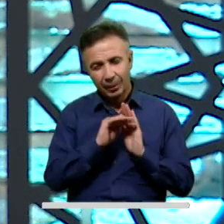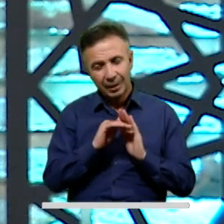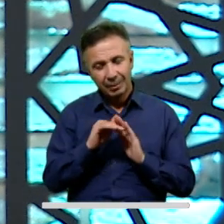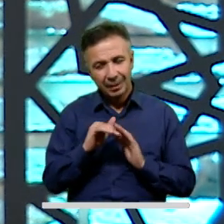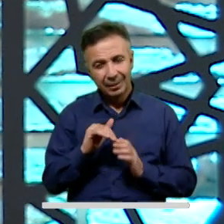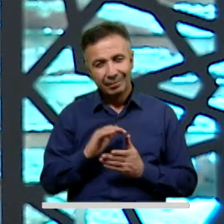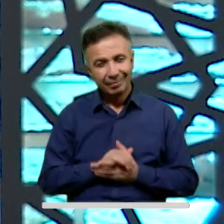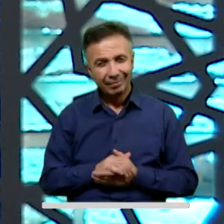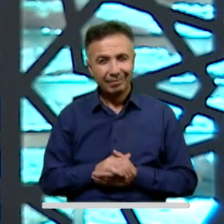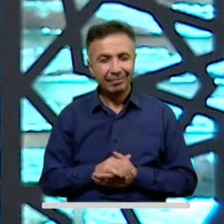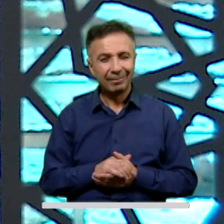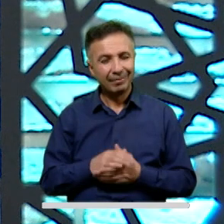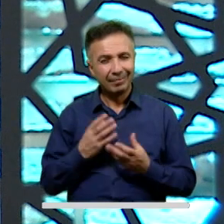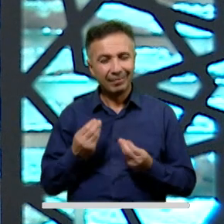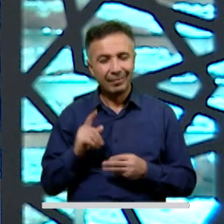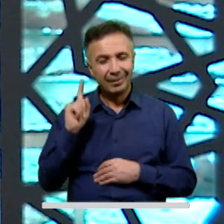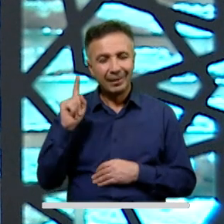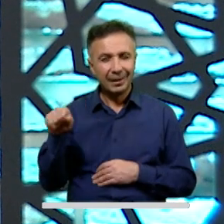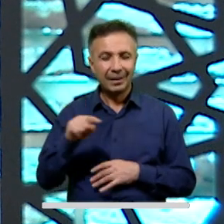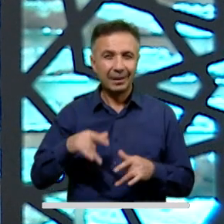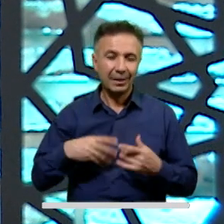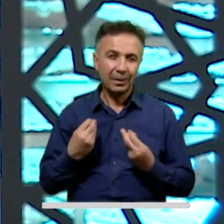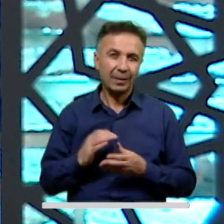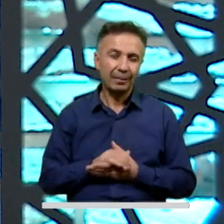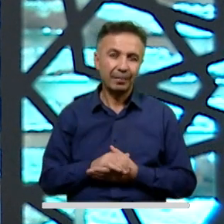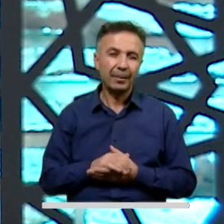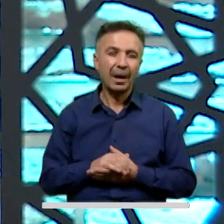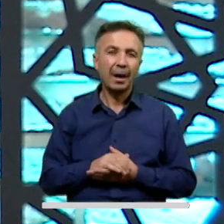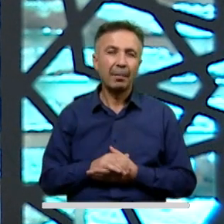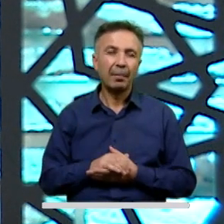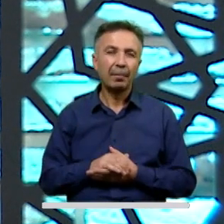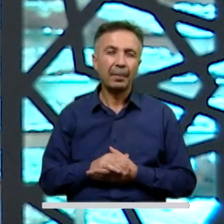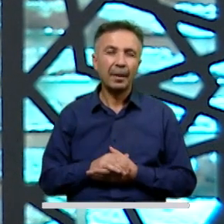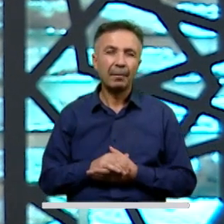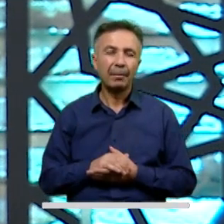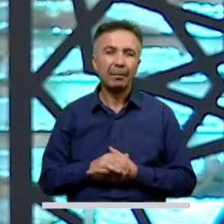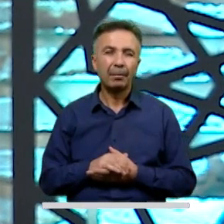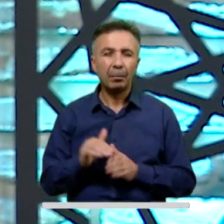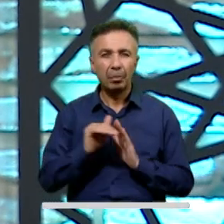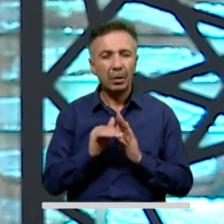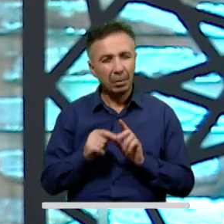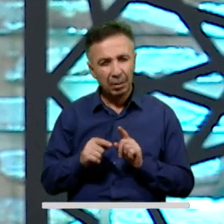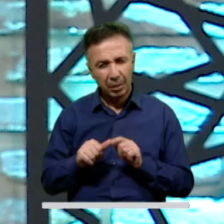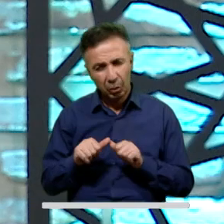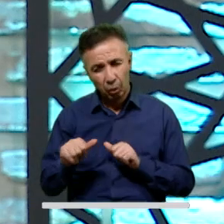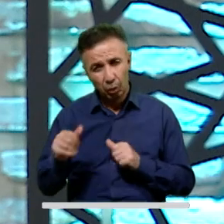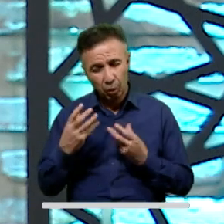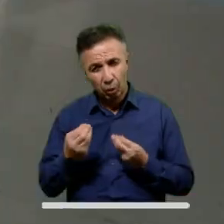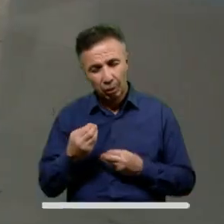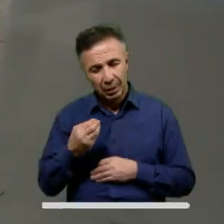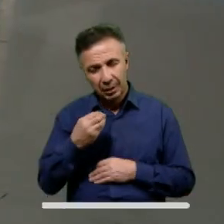ederiz. Allah sizden razı olsun. Yani ama Allah yayınlarımızın biraz daha uzun olmasını diliyorum inşallah. İnşallah